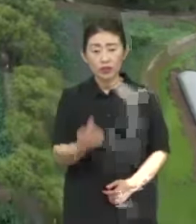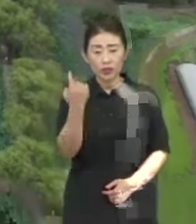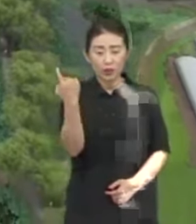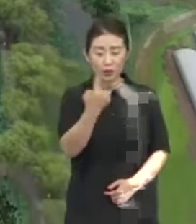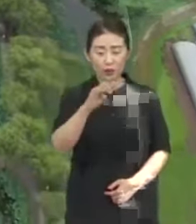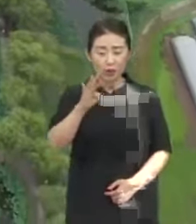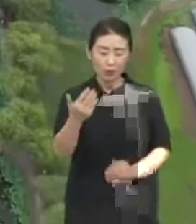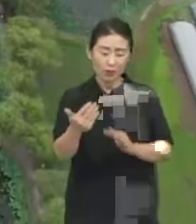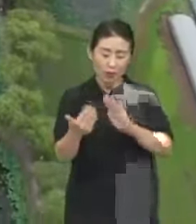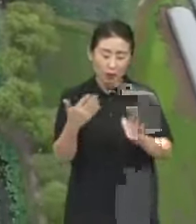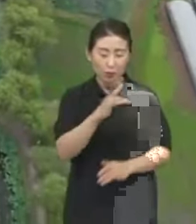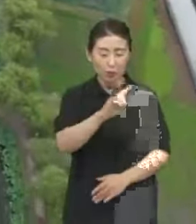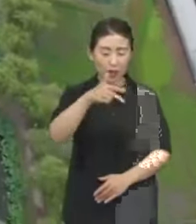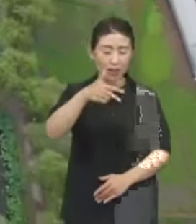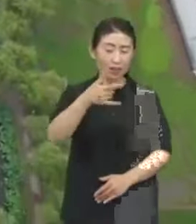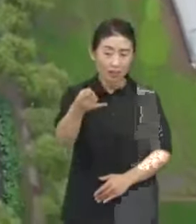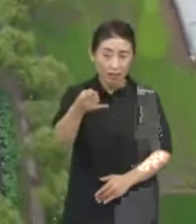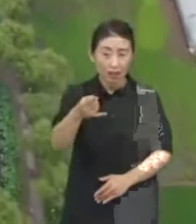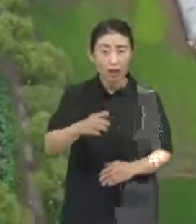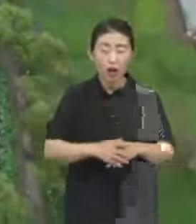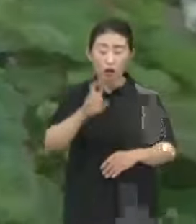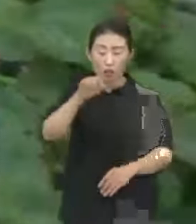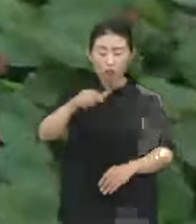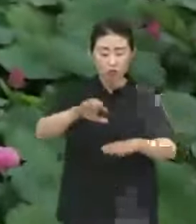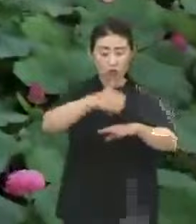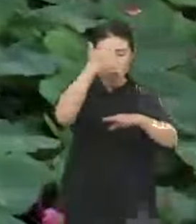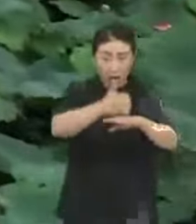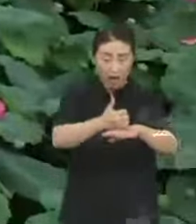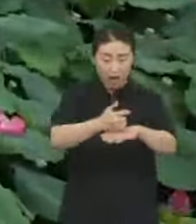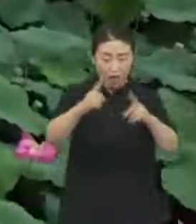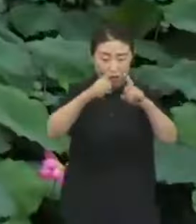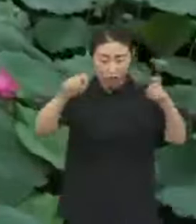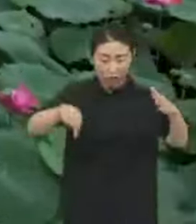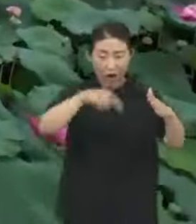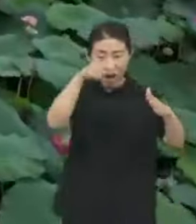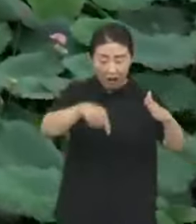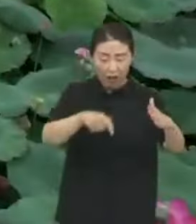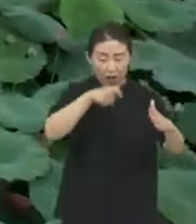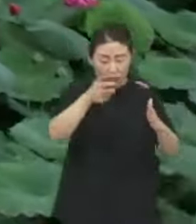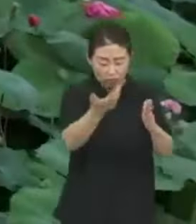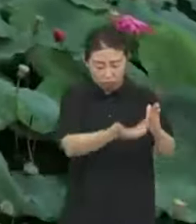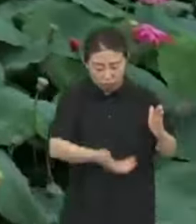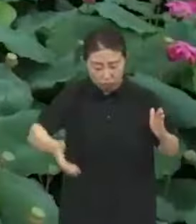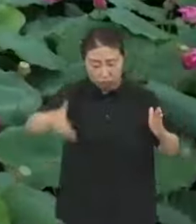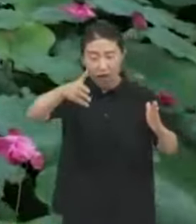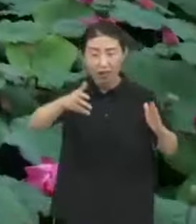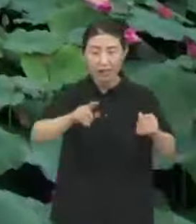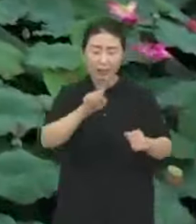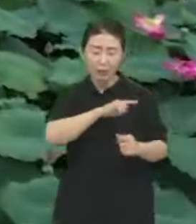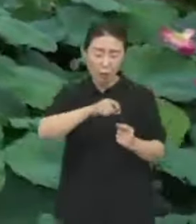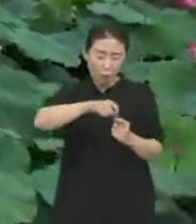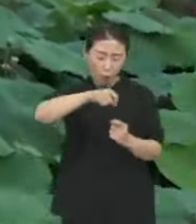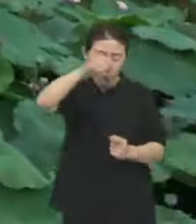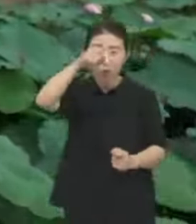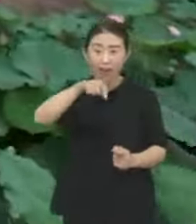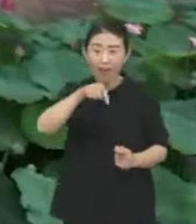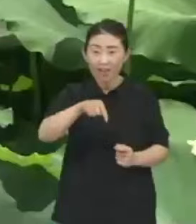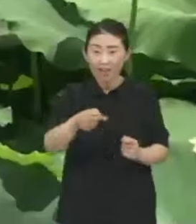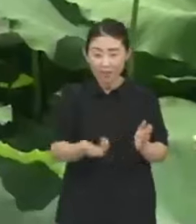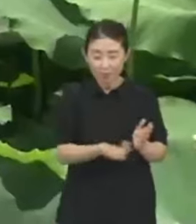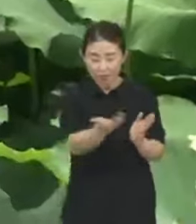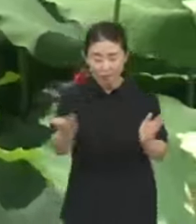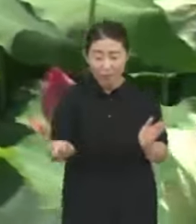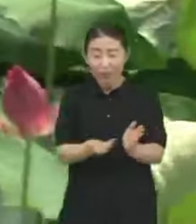1400년 전 백제 무왕 때 궁 안에 연못을 팠다는 기록이 확인된 우리나라에서 가장 오래된 인곤연못 부여